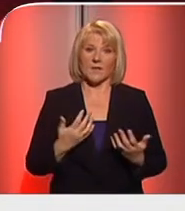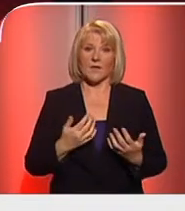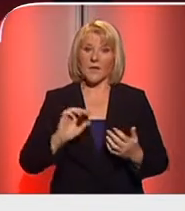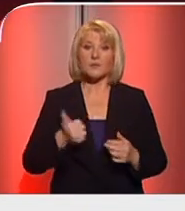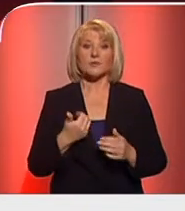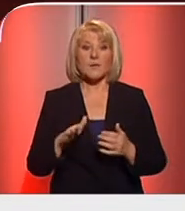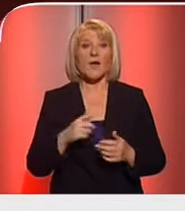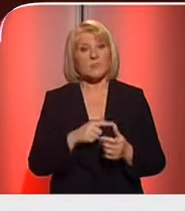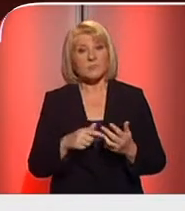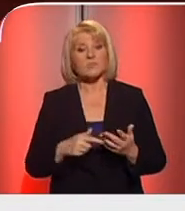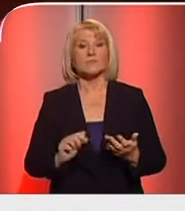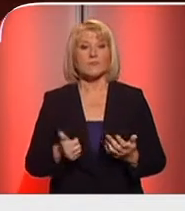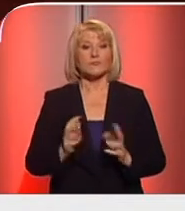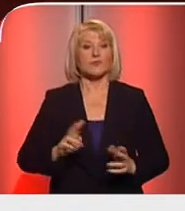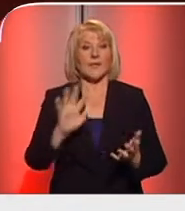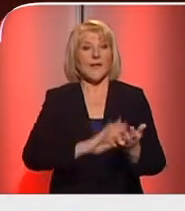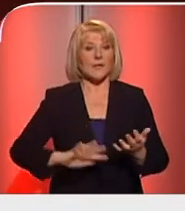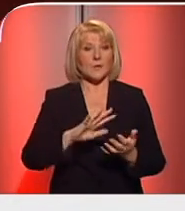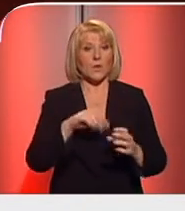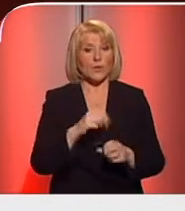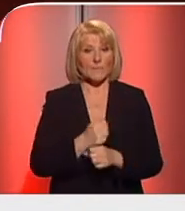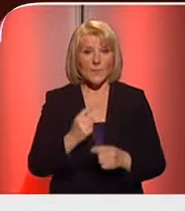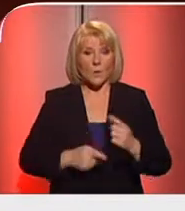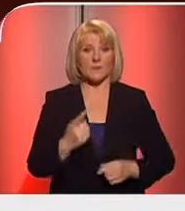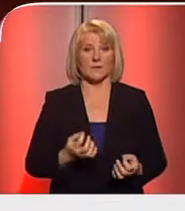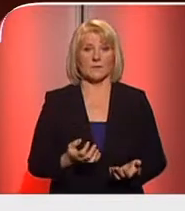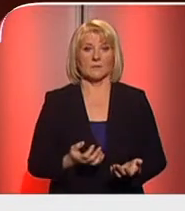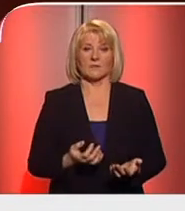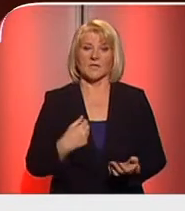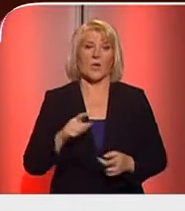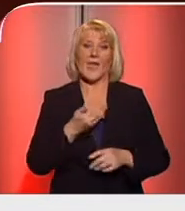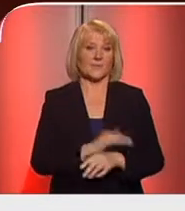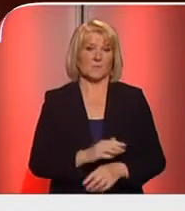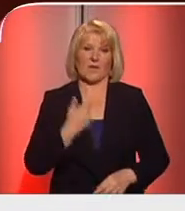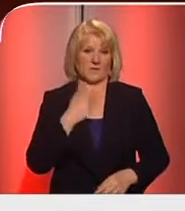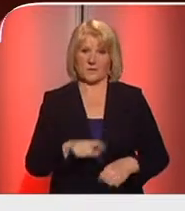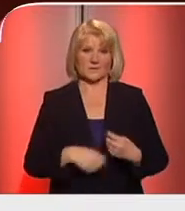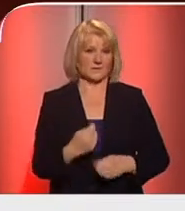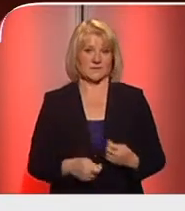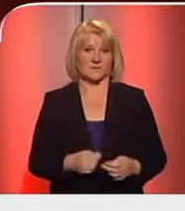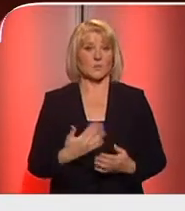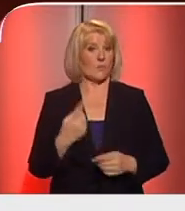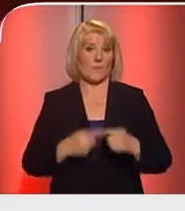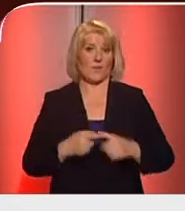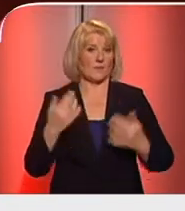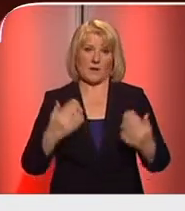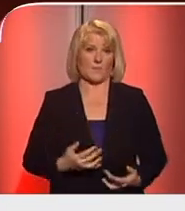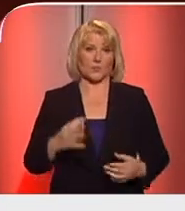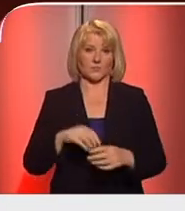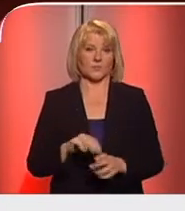vyjmenovaná politika. No, ještě můžete působit někde v regionu. No tak ani jako hejtman. Ani jako hejtman, takže politiku vylučujete.